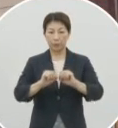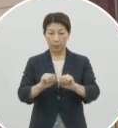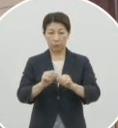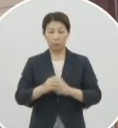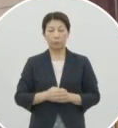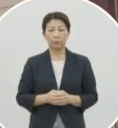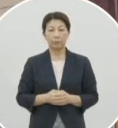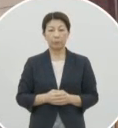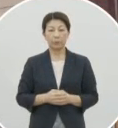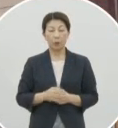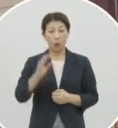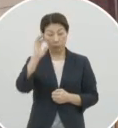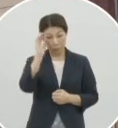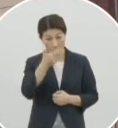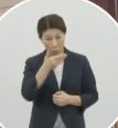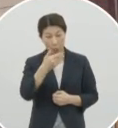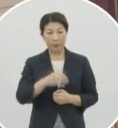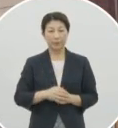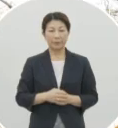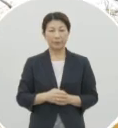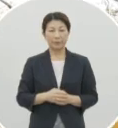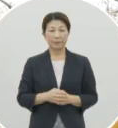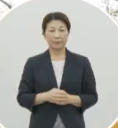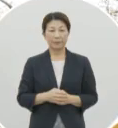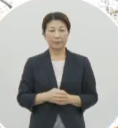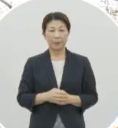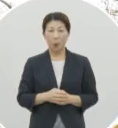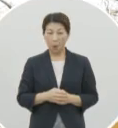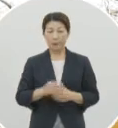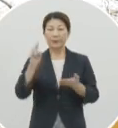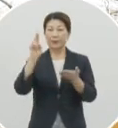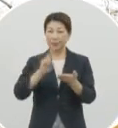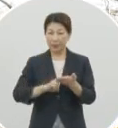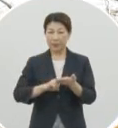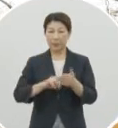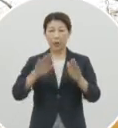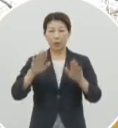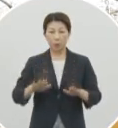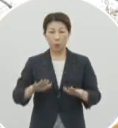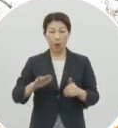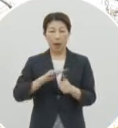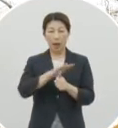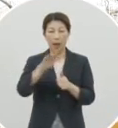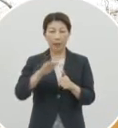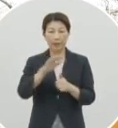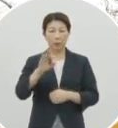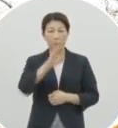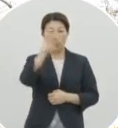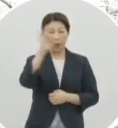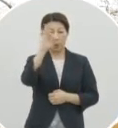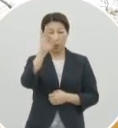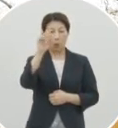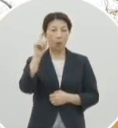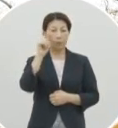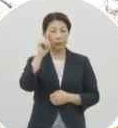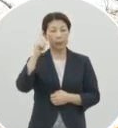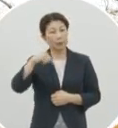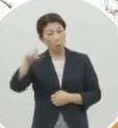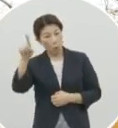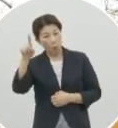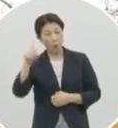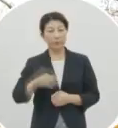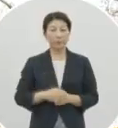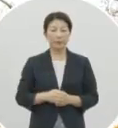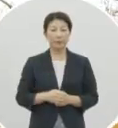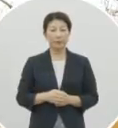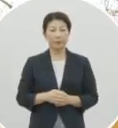よ。 すごい。 よし、決まり。今日はそんな愛知の観光を見に行こう。